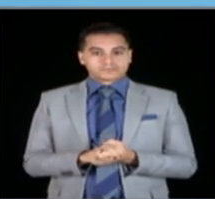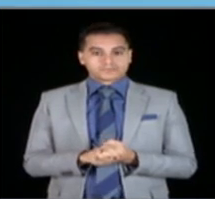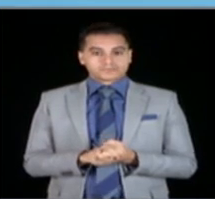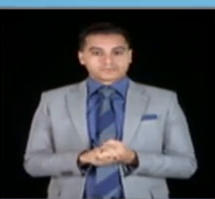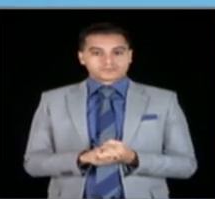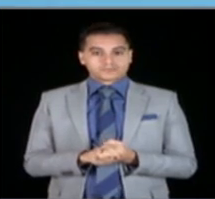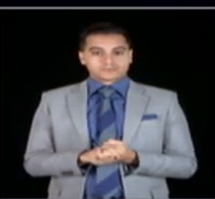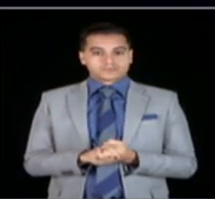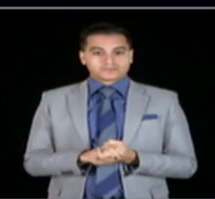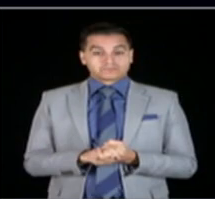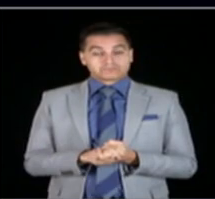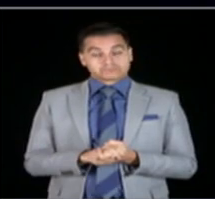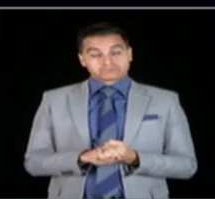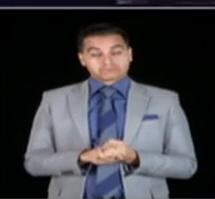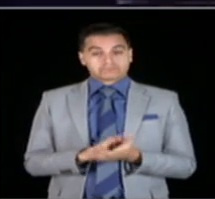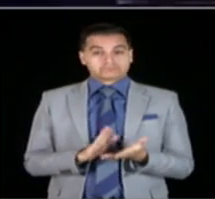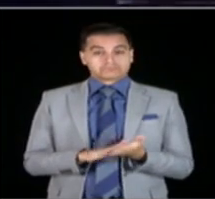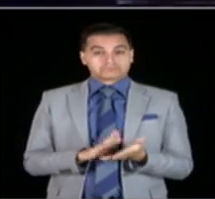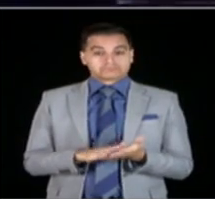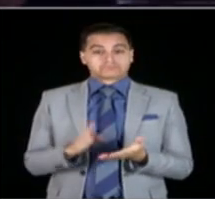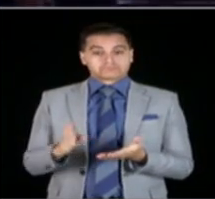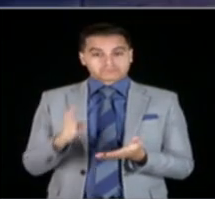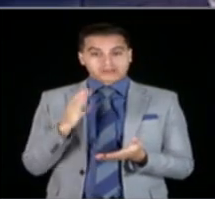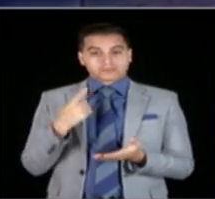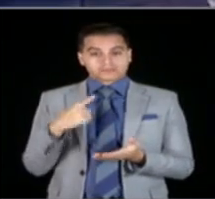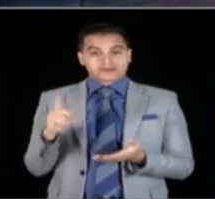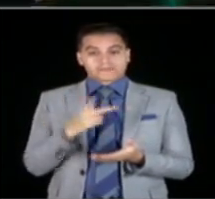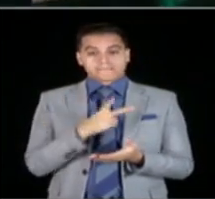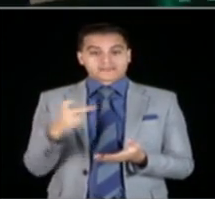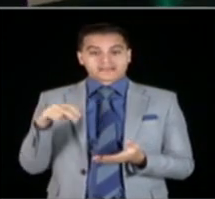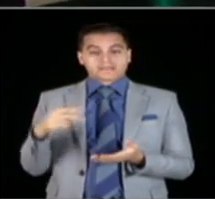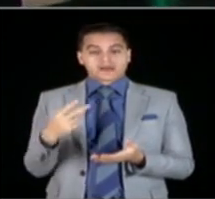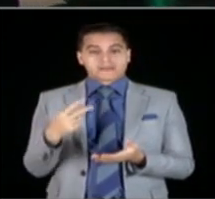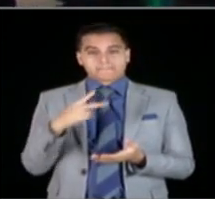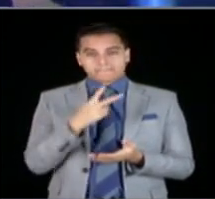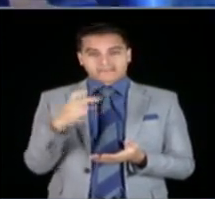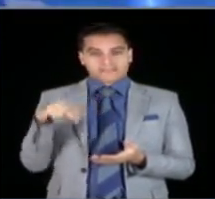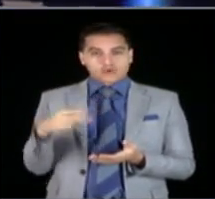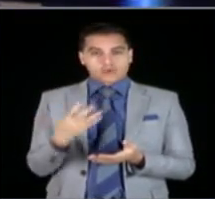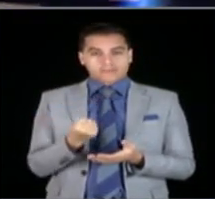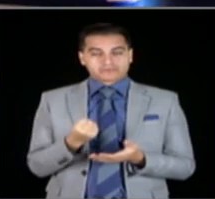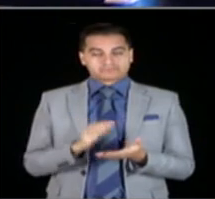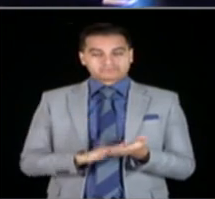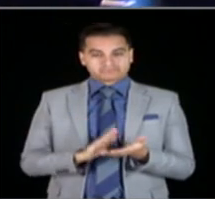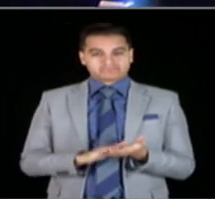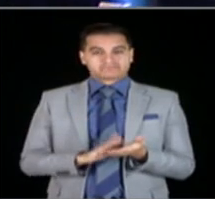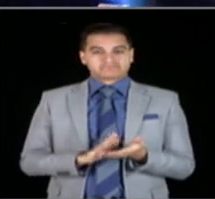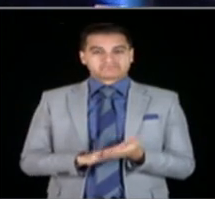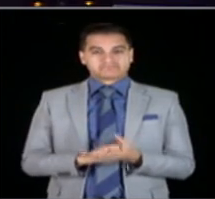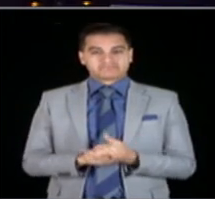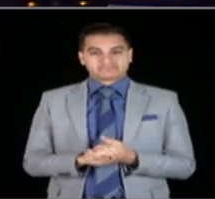248. برافو عليك، إجابة صحيحة. برافو عليك يا دكتور. برافو عليك. أي